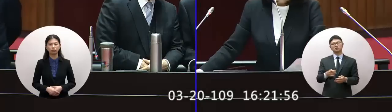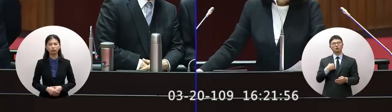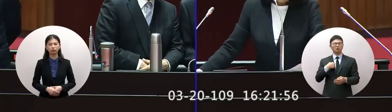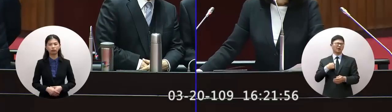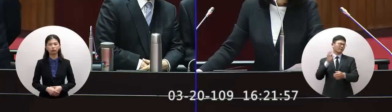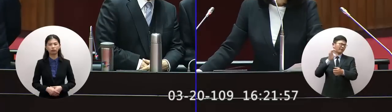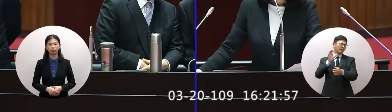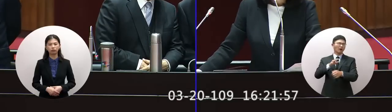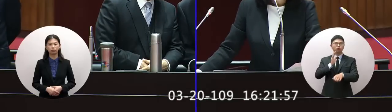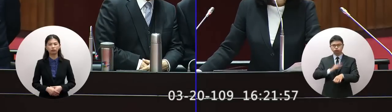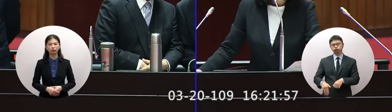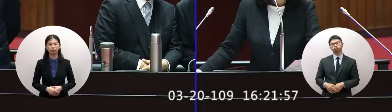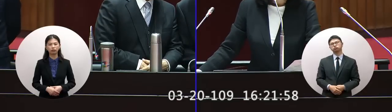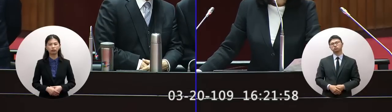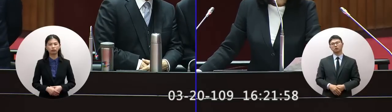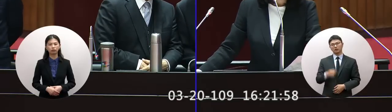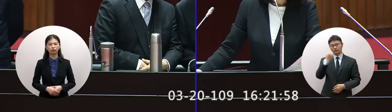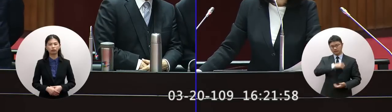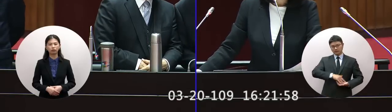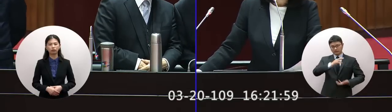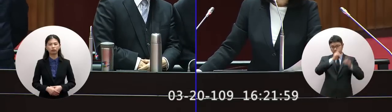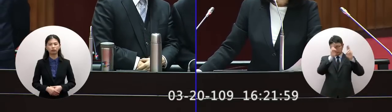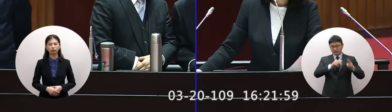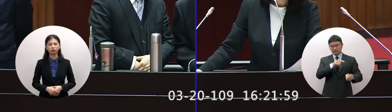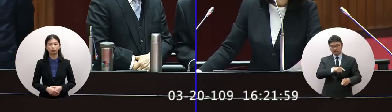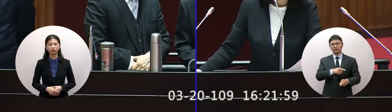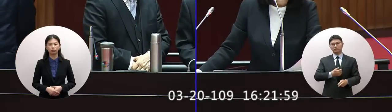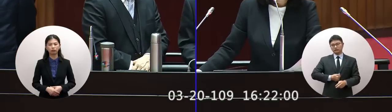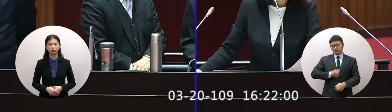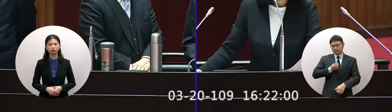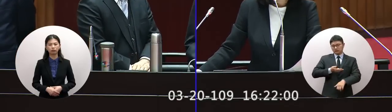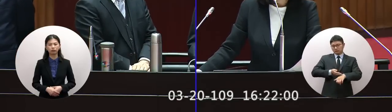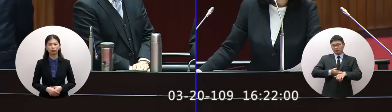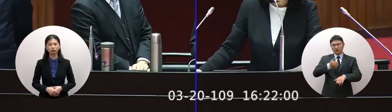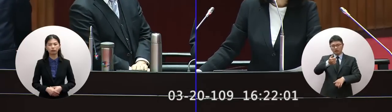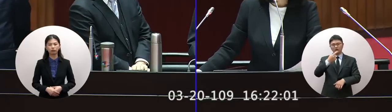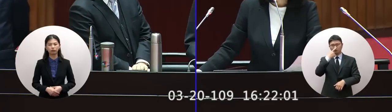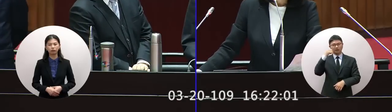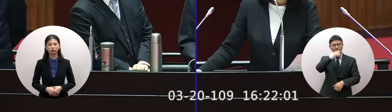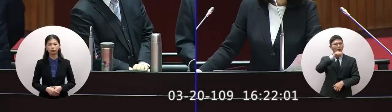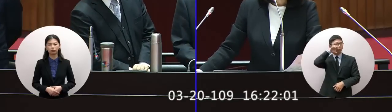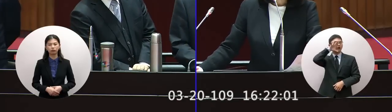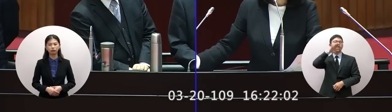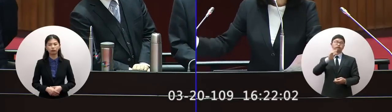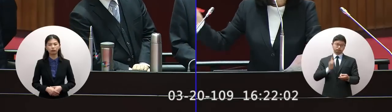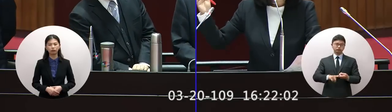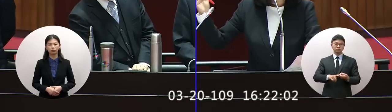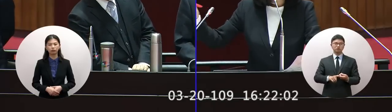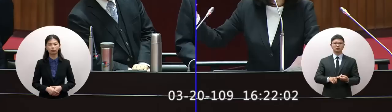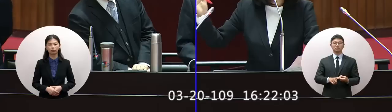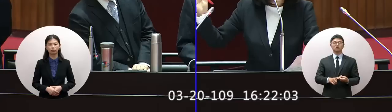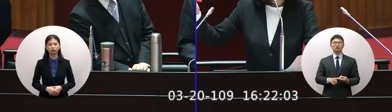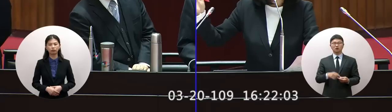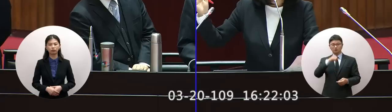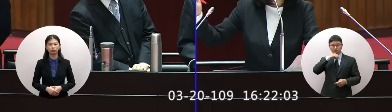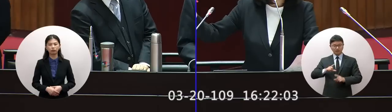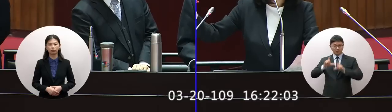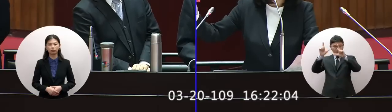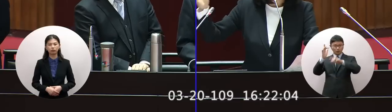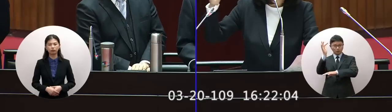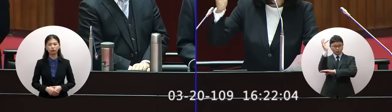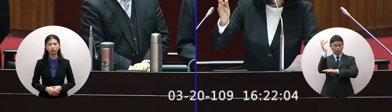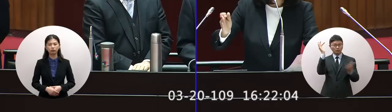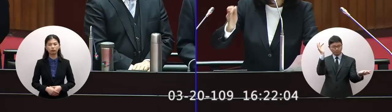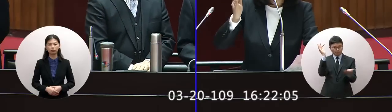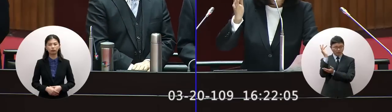名。院长，台积电高科技的龙头，它也是台湾之光，我知道。但是我们从屏东砍树